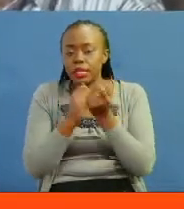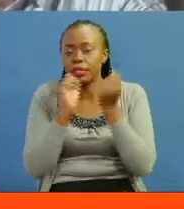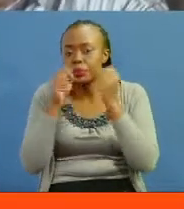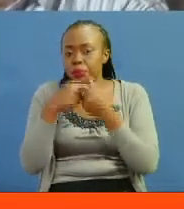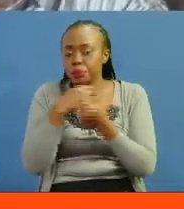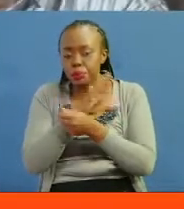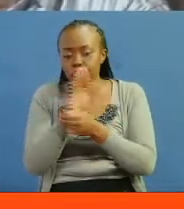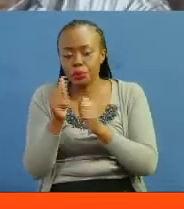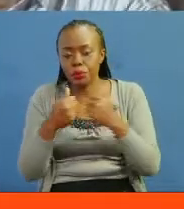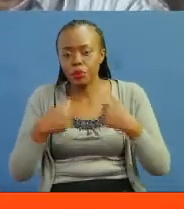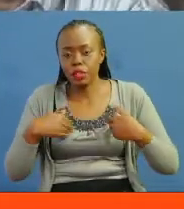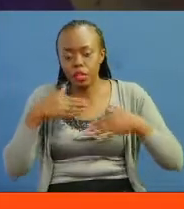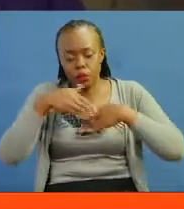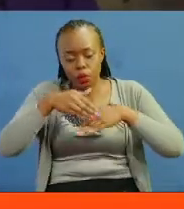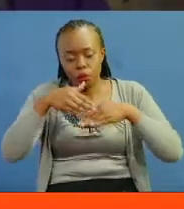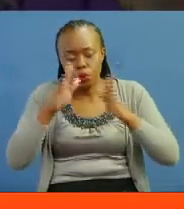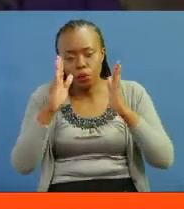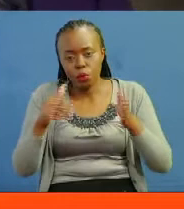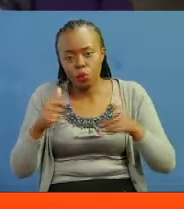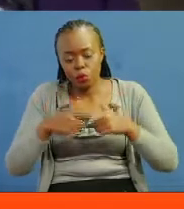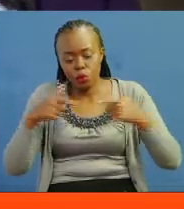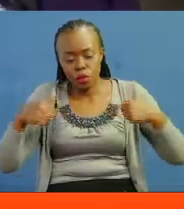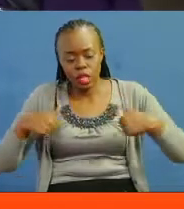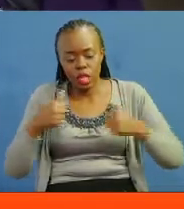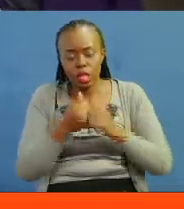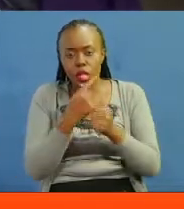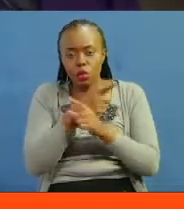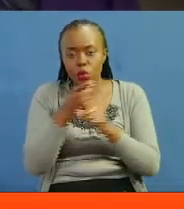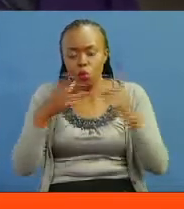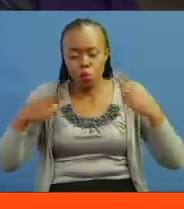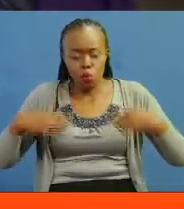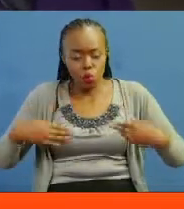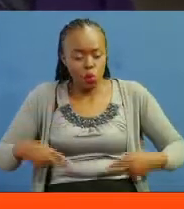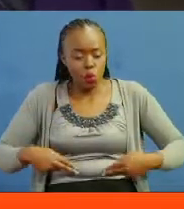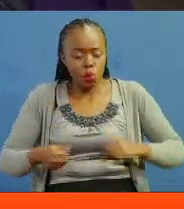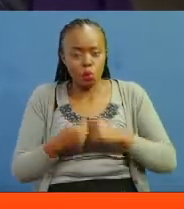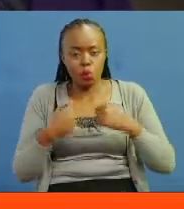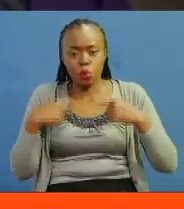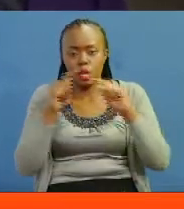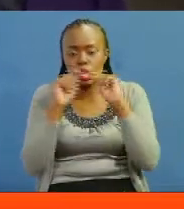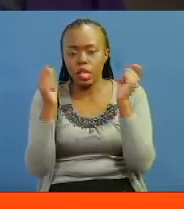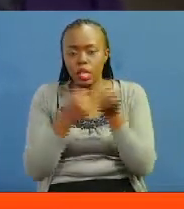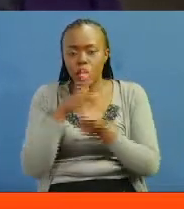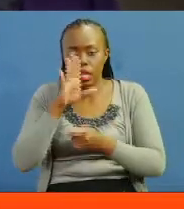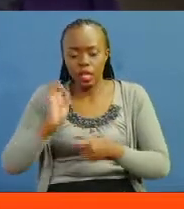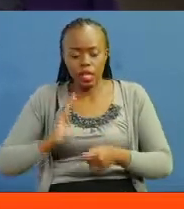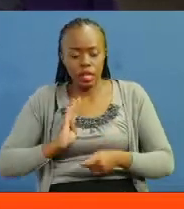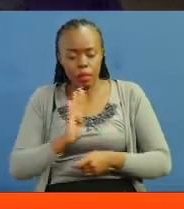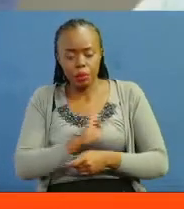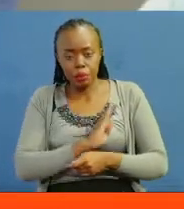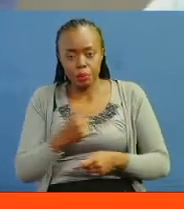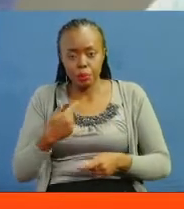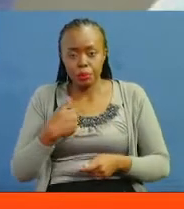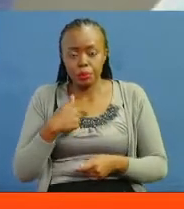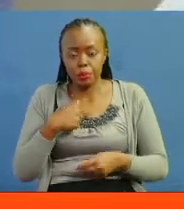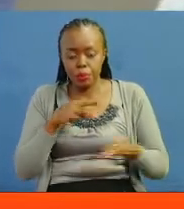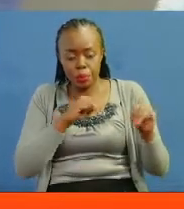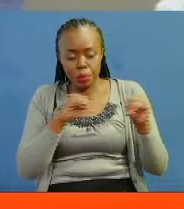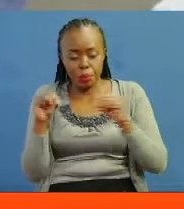mjukuu wake kufuatia hali yake dhaifu ya kiafya ambayo ni kikwazo katika biashara zake. Mimi